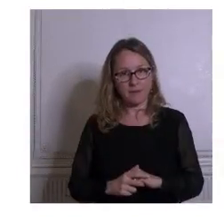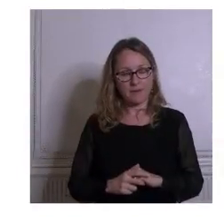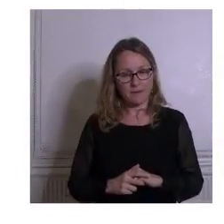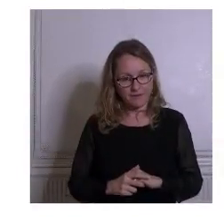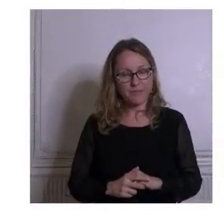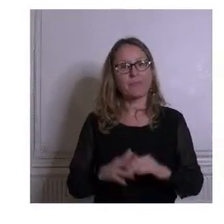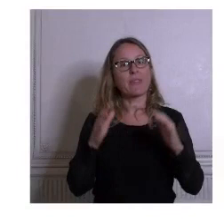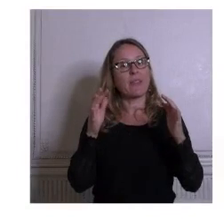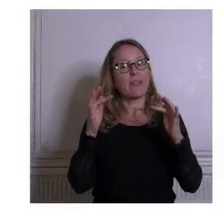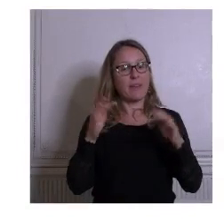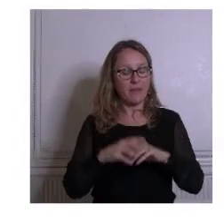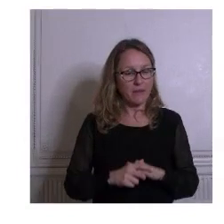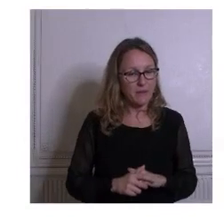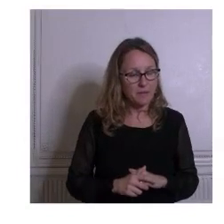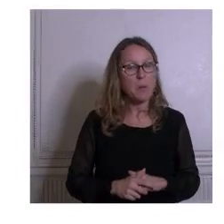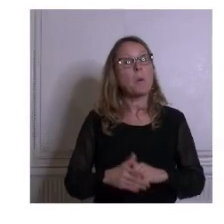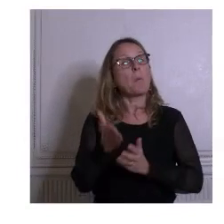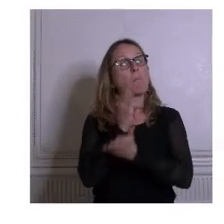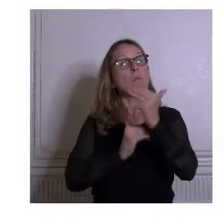Donc, la somme de